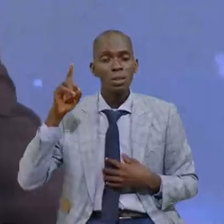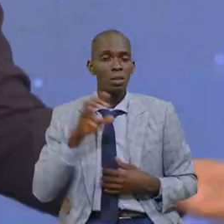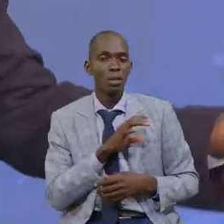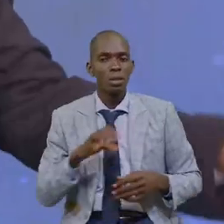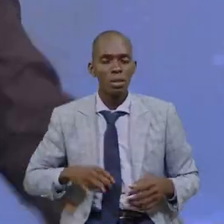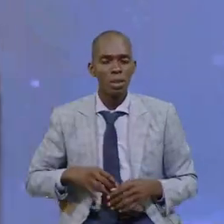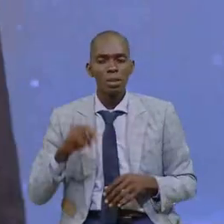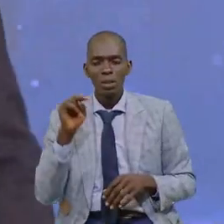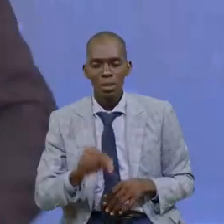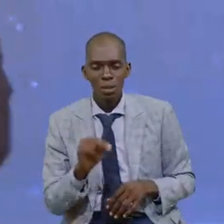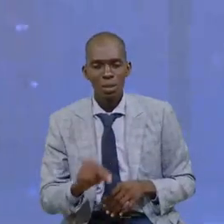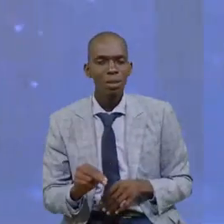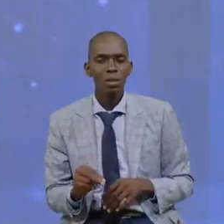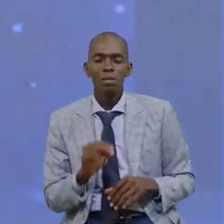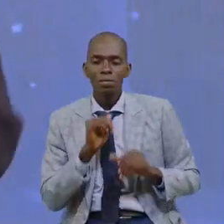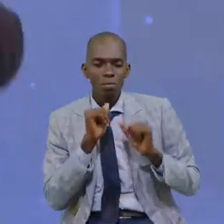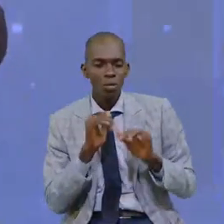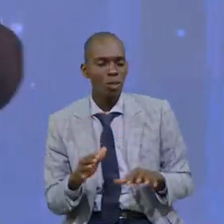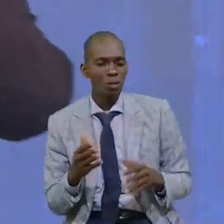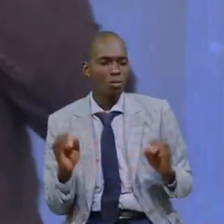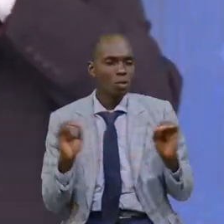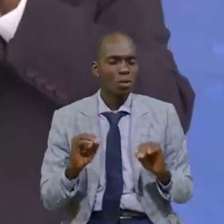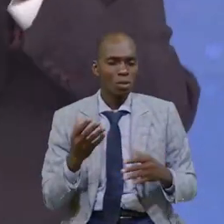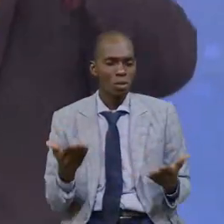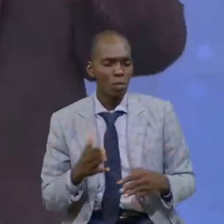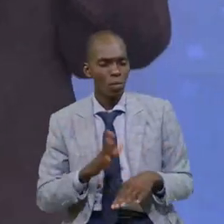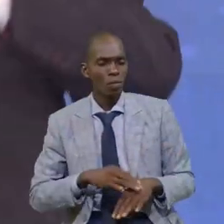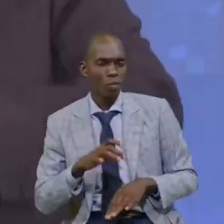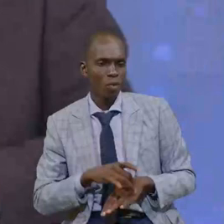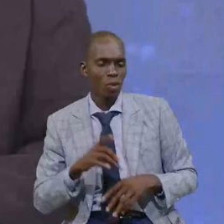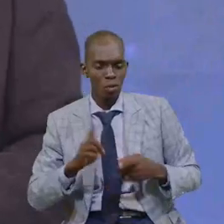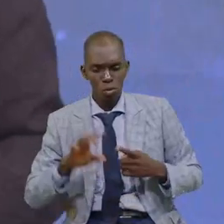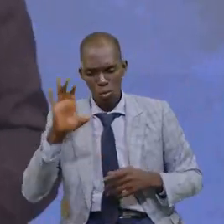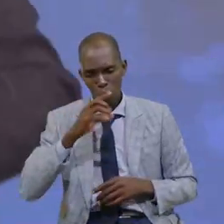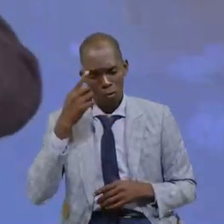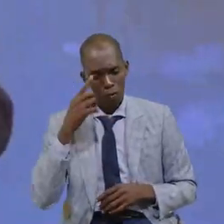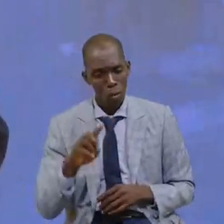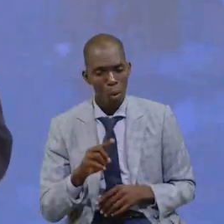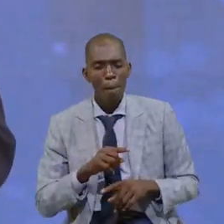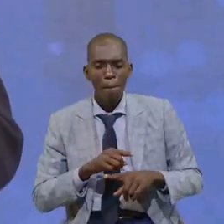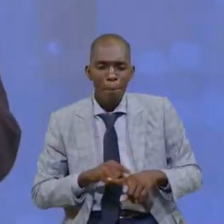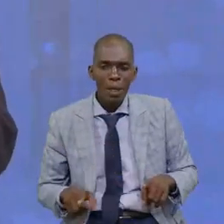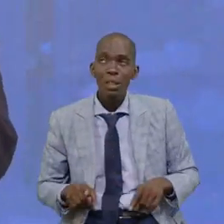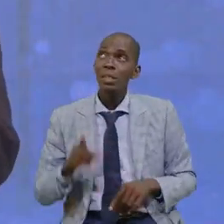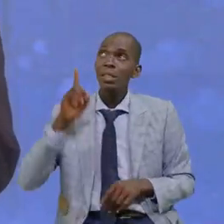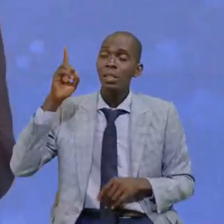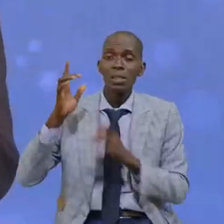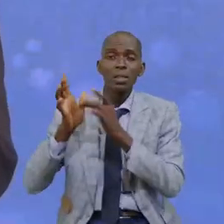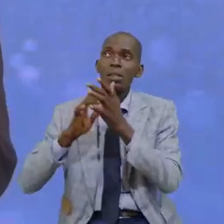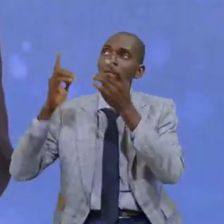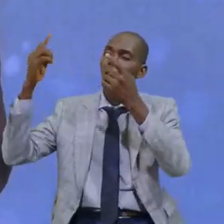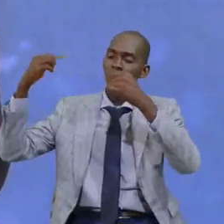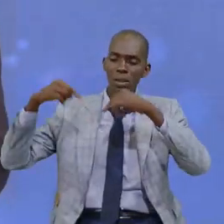Il n'y avait pas un besoin qu'il était venu chercher sur la terre. Mais il est venu pour toi. Il a